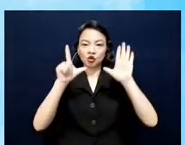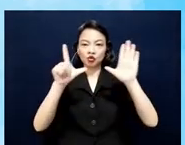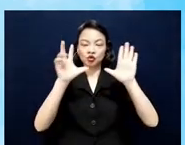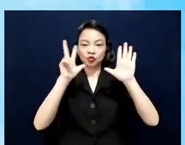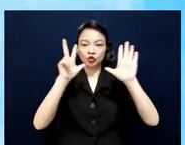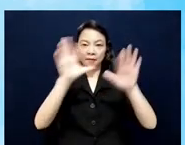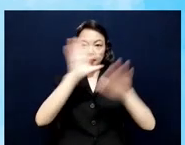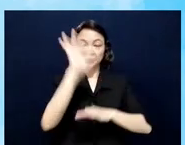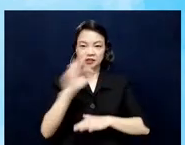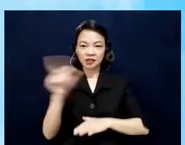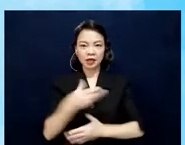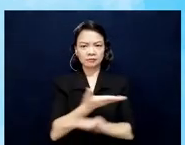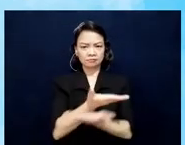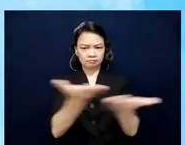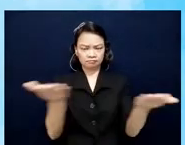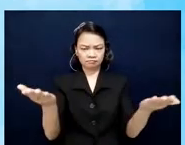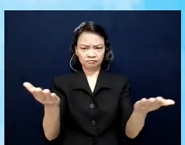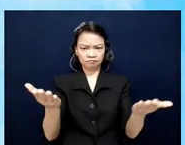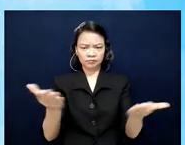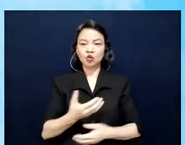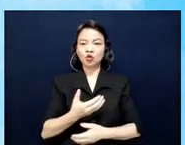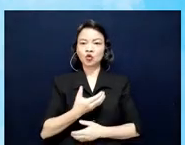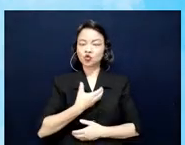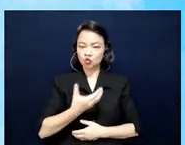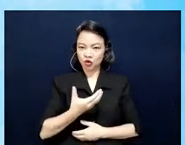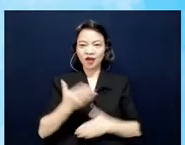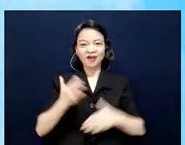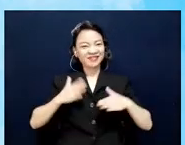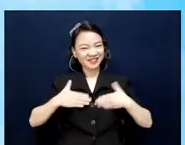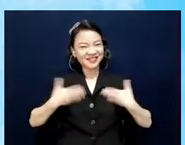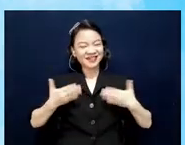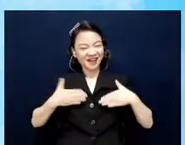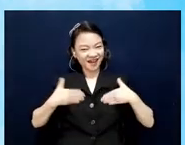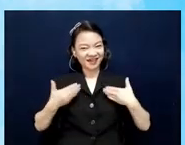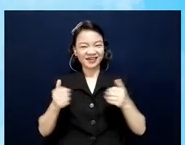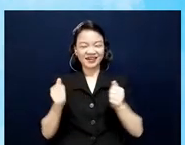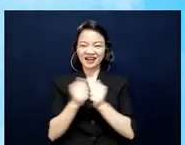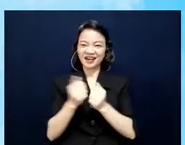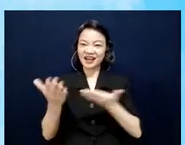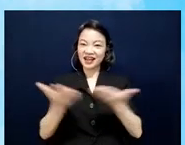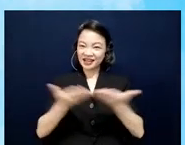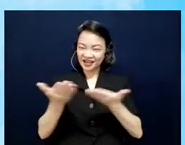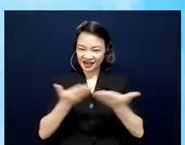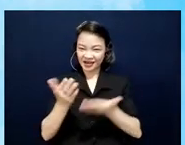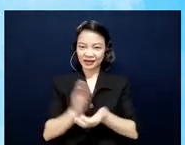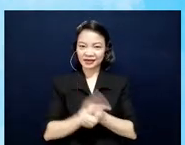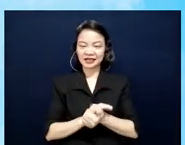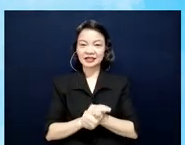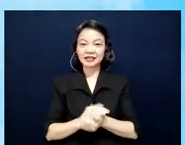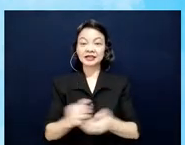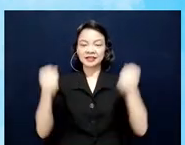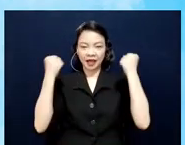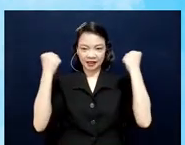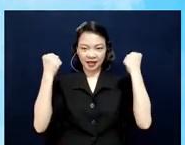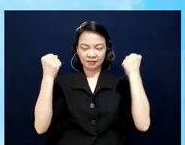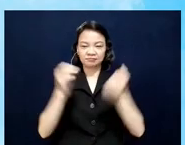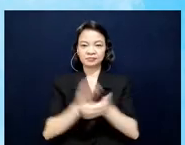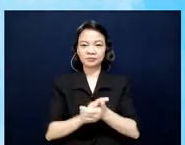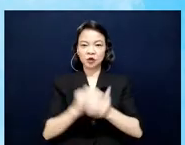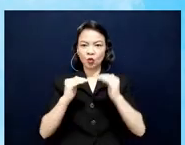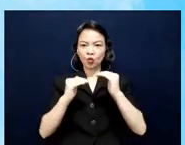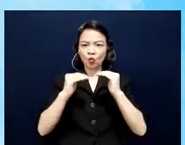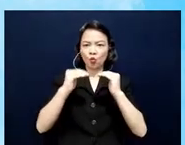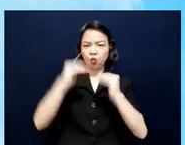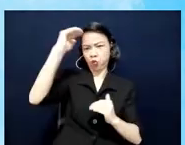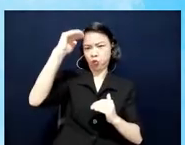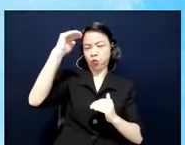mereka suka dan senang gitu ya dengan layanan kesehatan remaja yang ditawarkan, dan ini merupakan peningkatan signifikan